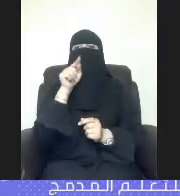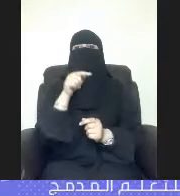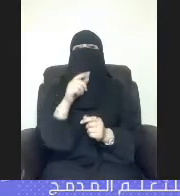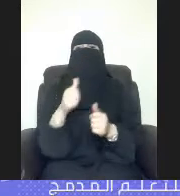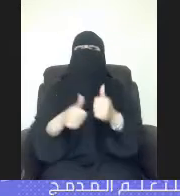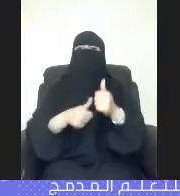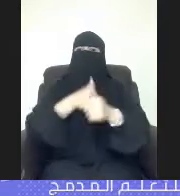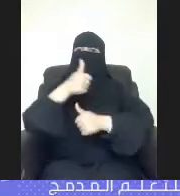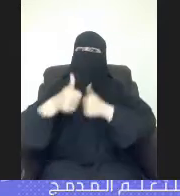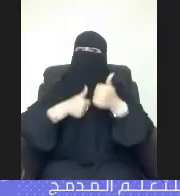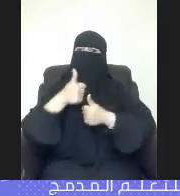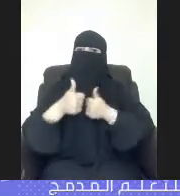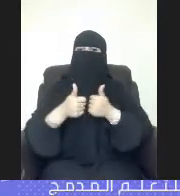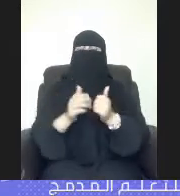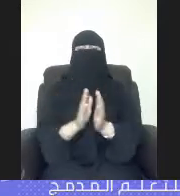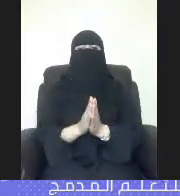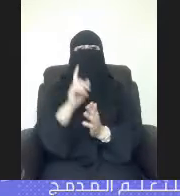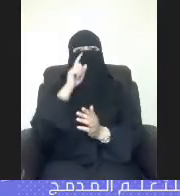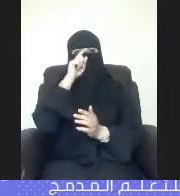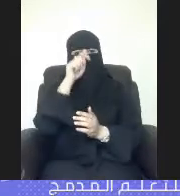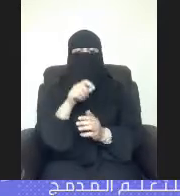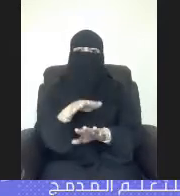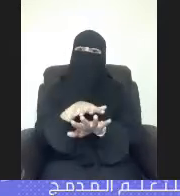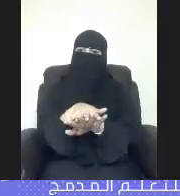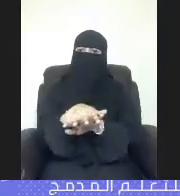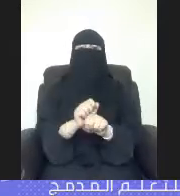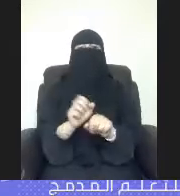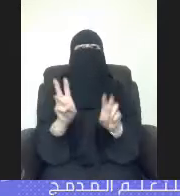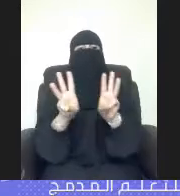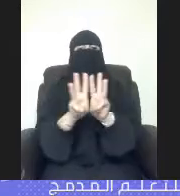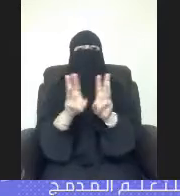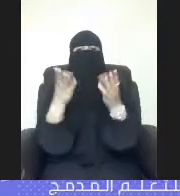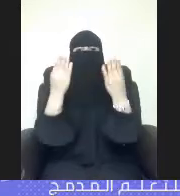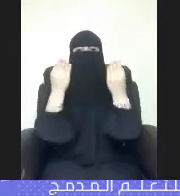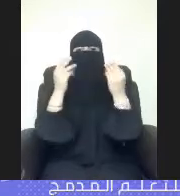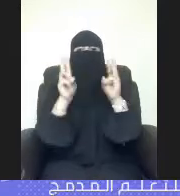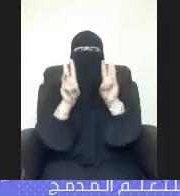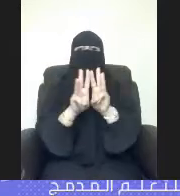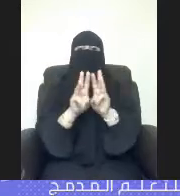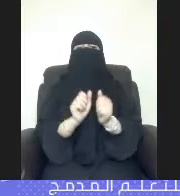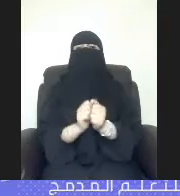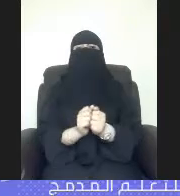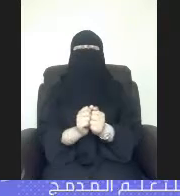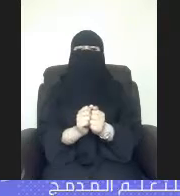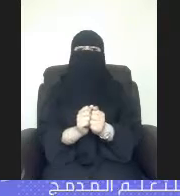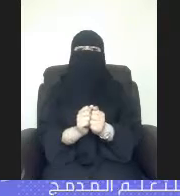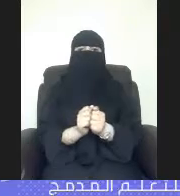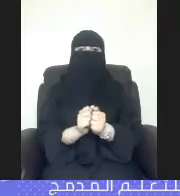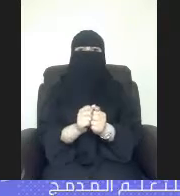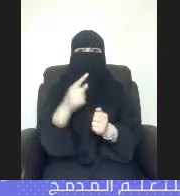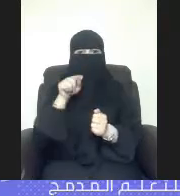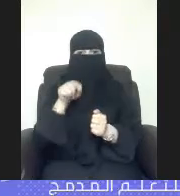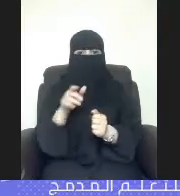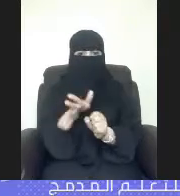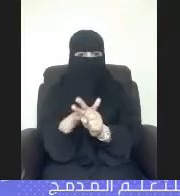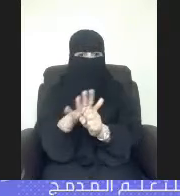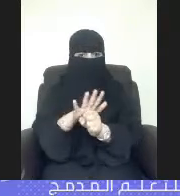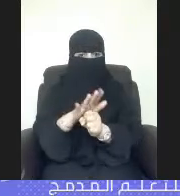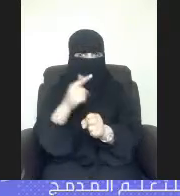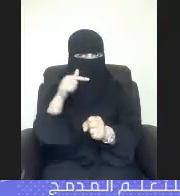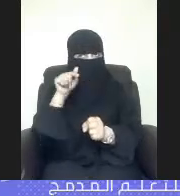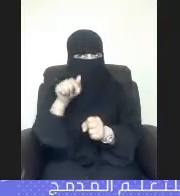والآن جميع جامعات المملكة العربية السعودية وعلى إثر هذه الجائحة لجأت